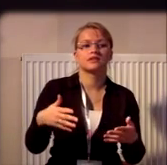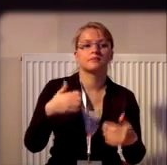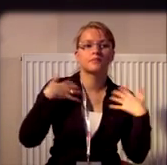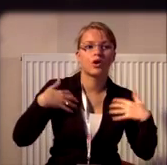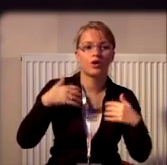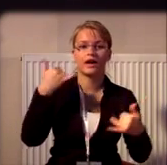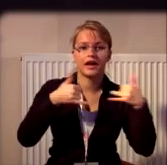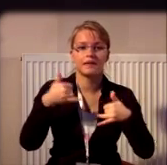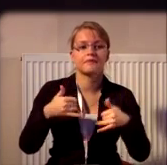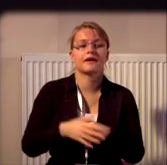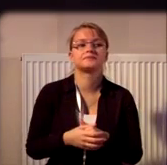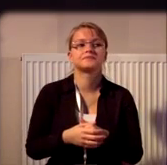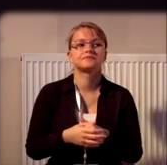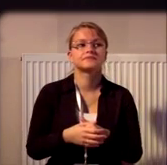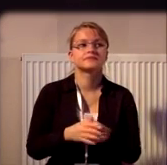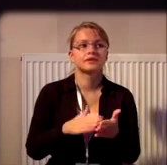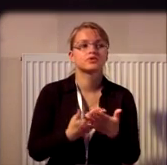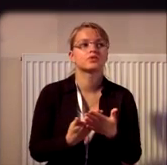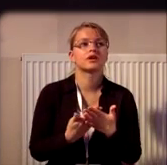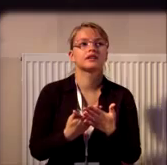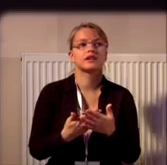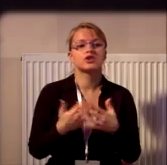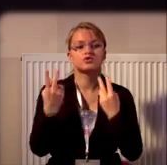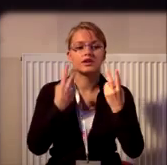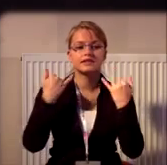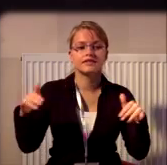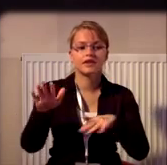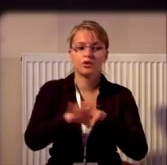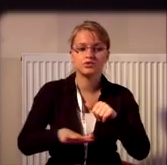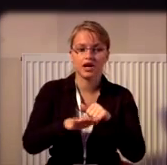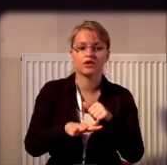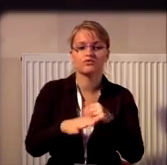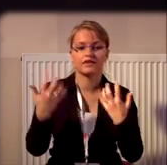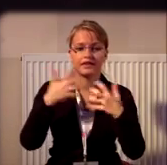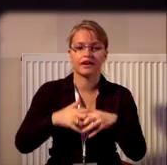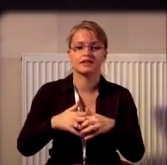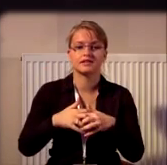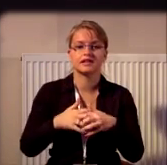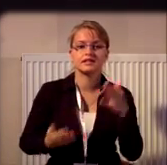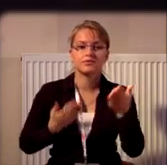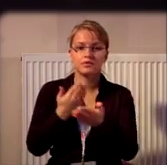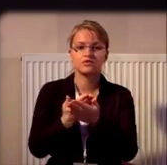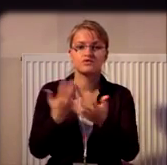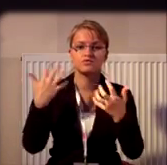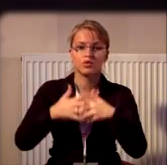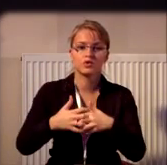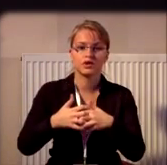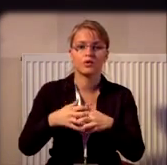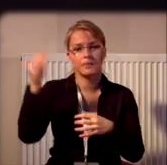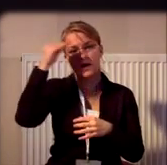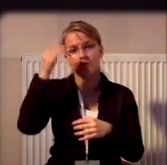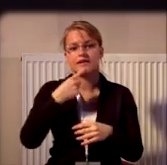Szukając wspólnych obszarów integracji, żeby wspomóc tą integrację, zaproponowaliśmy uczniom wspólną naukę języka